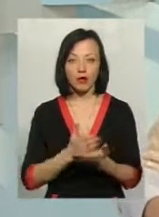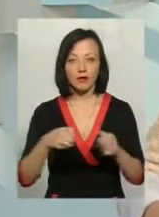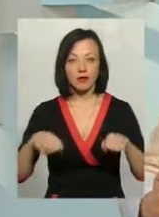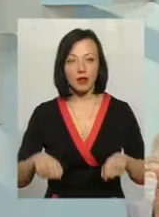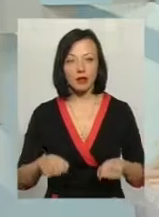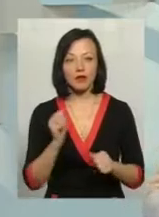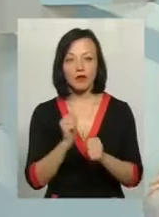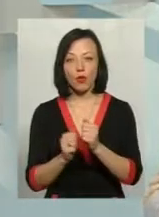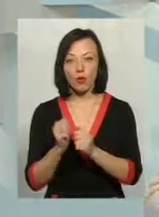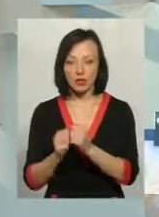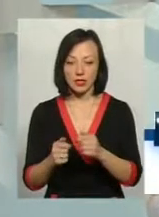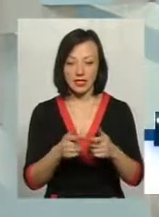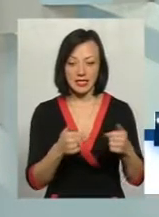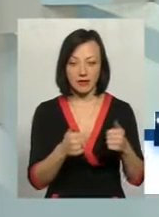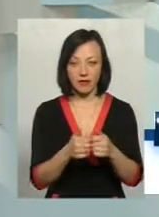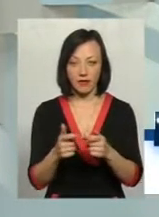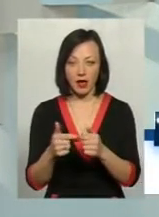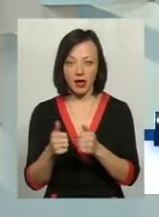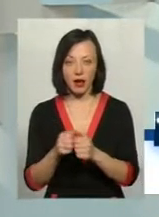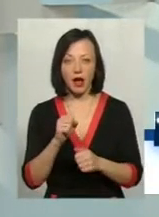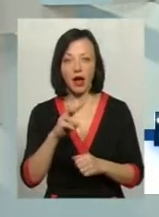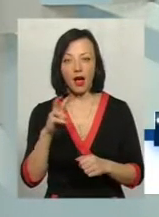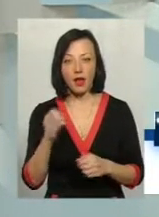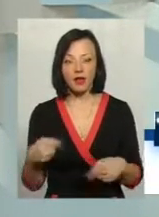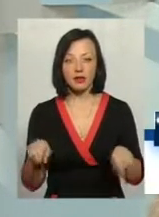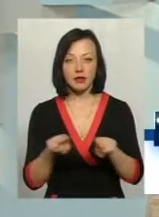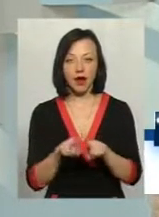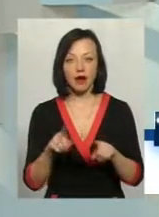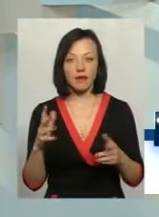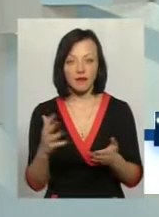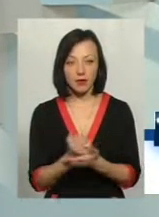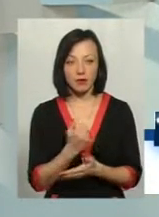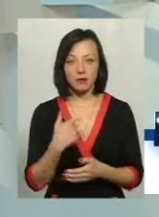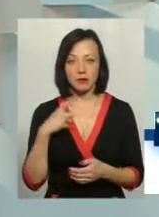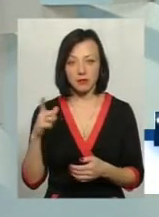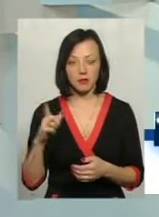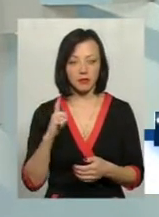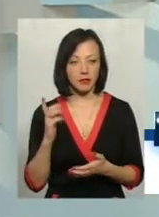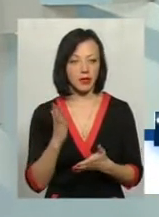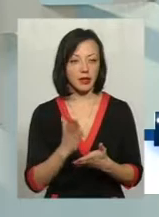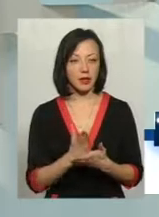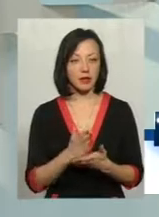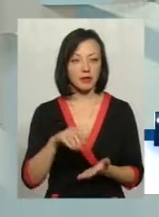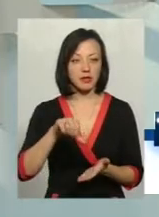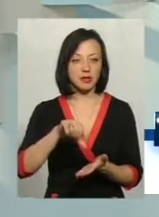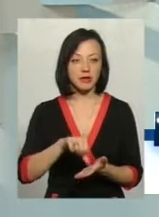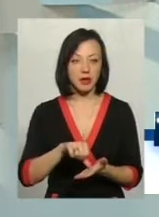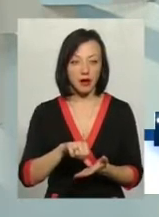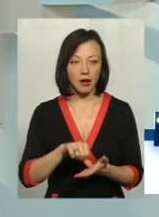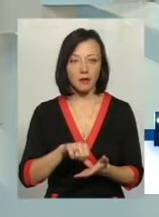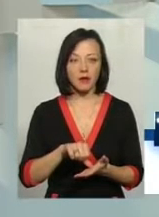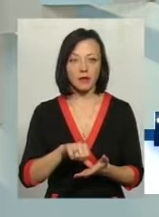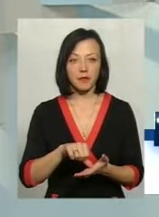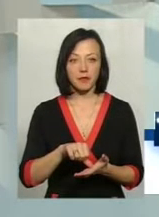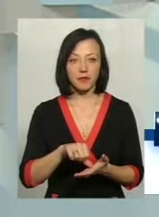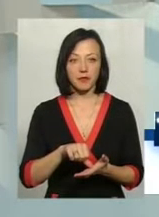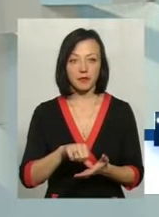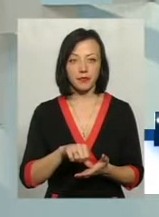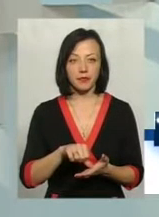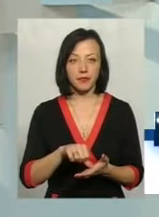в кожній зі сфер. Але саме так вийшло, що ми з Сашком є представниками так само адвокаційної